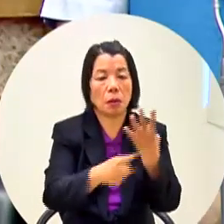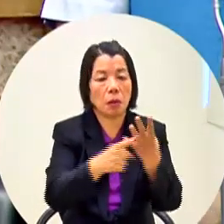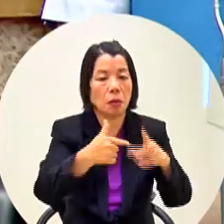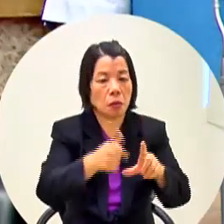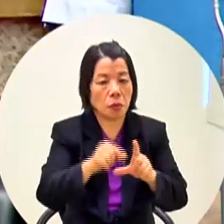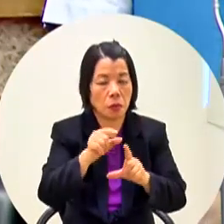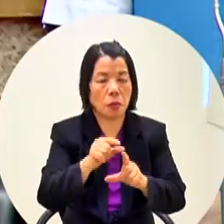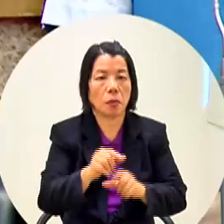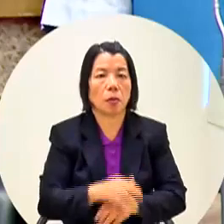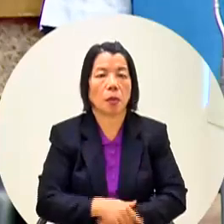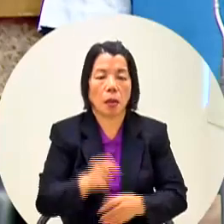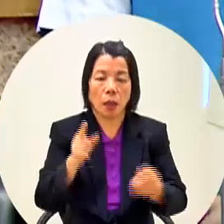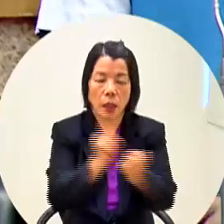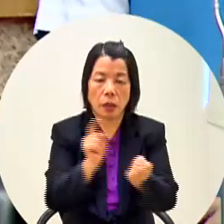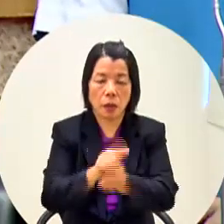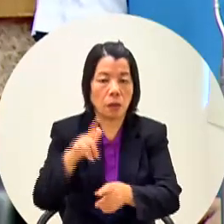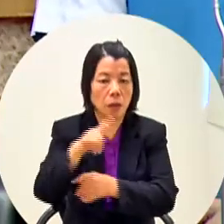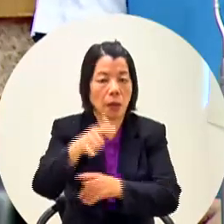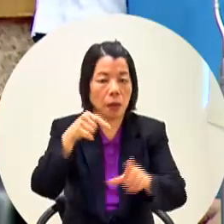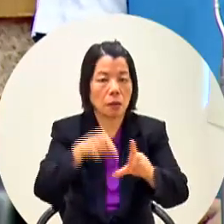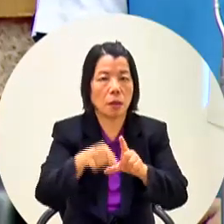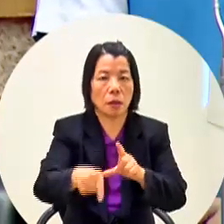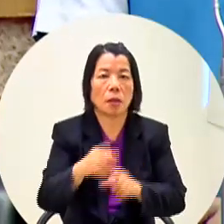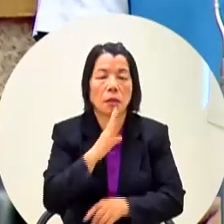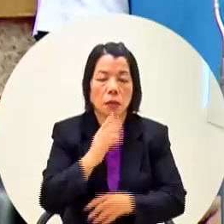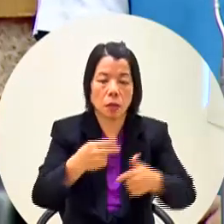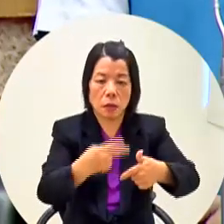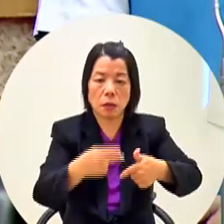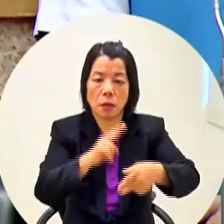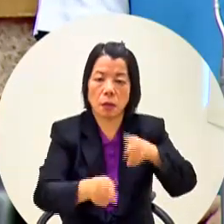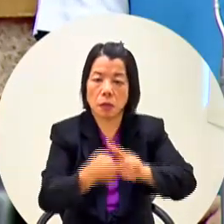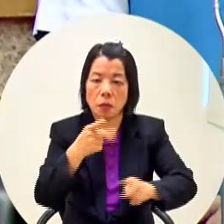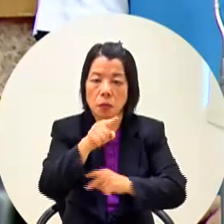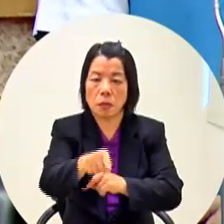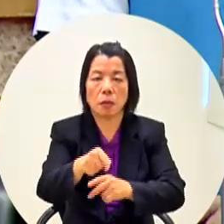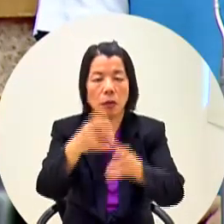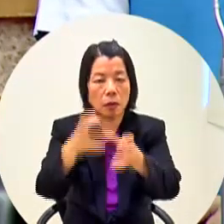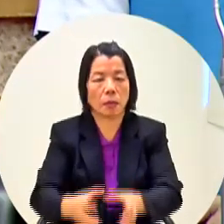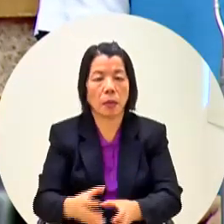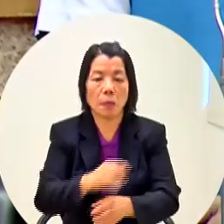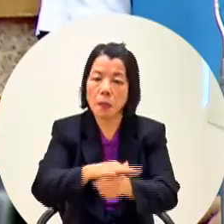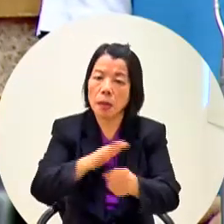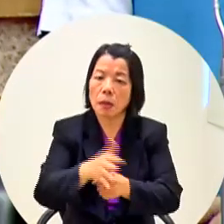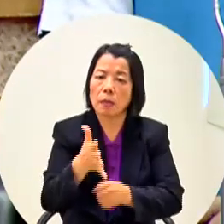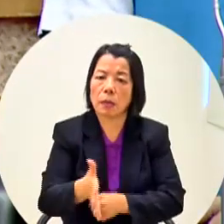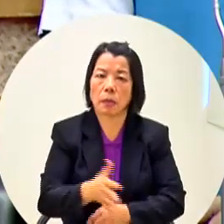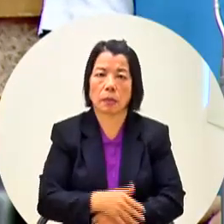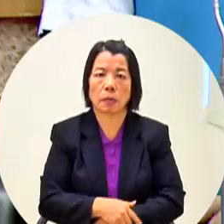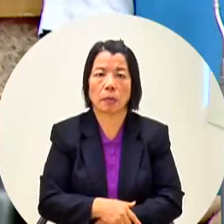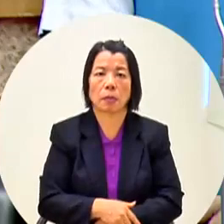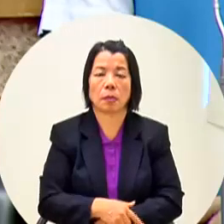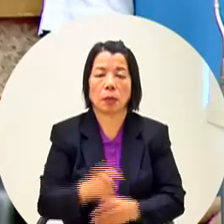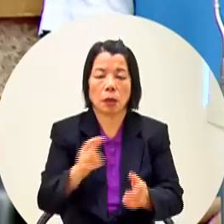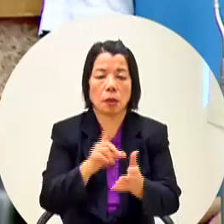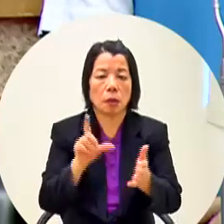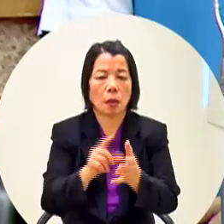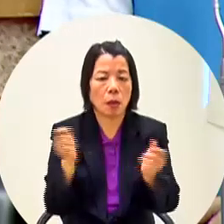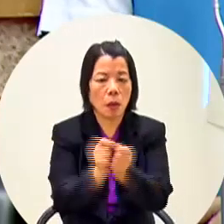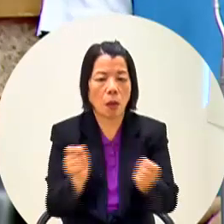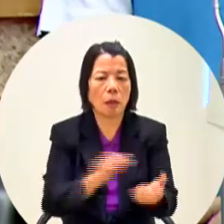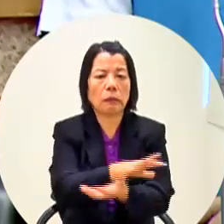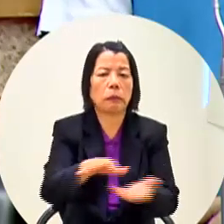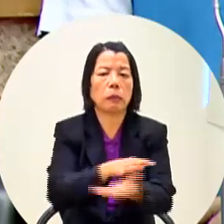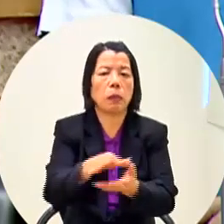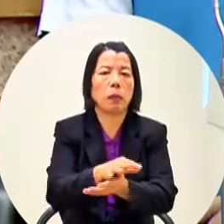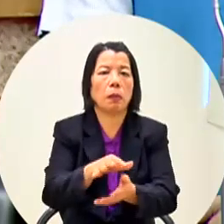还有航太不是人武四五公顷刚做吗？还没满了吗？乱倒，你怎么知道？欧北倒